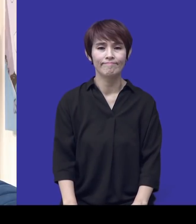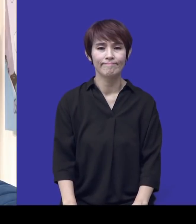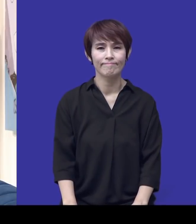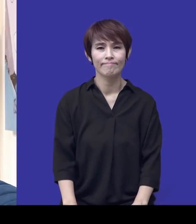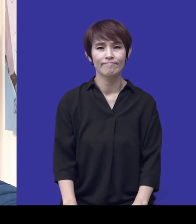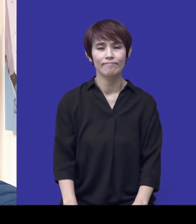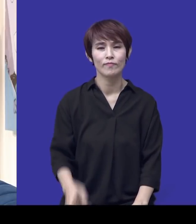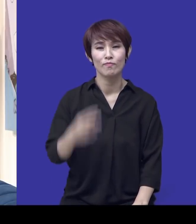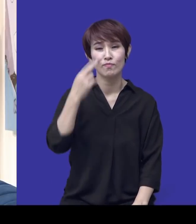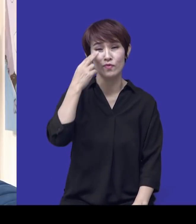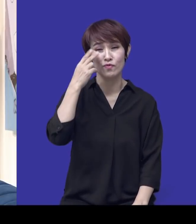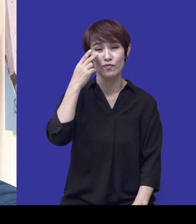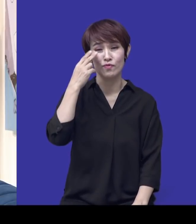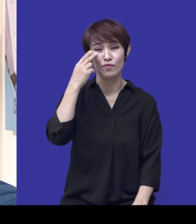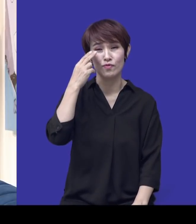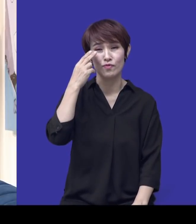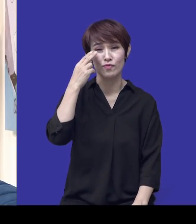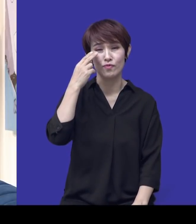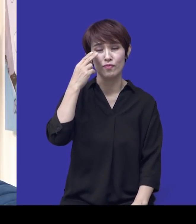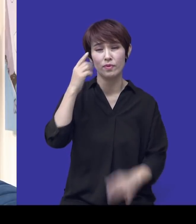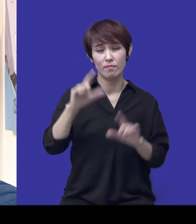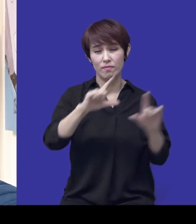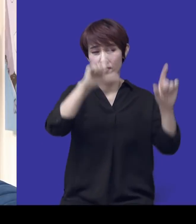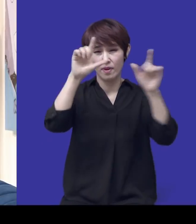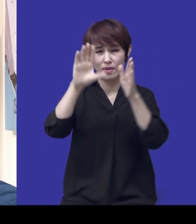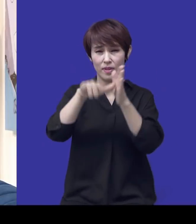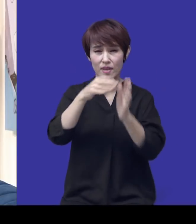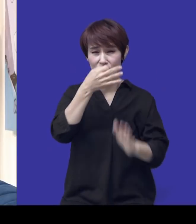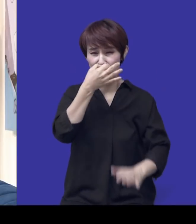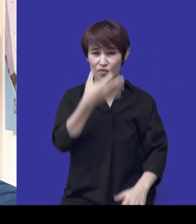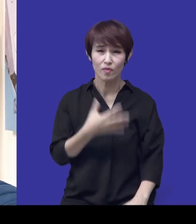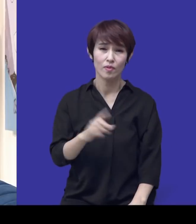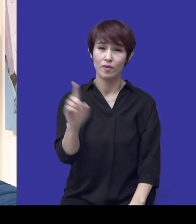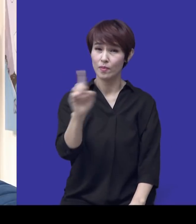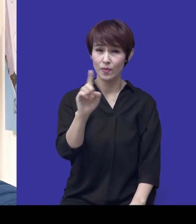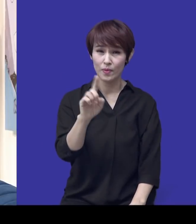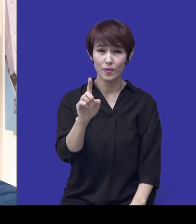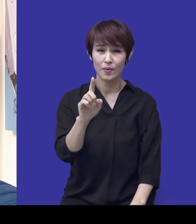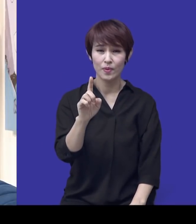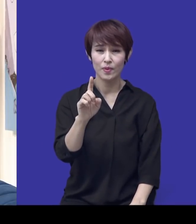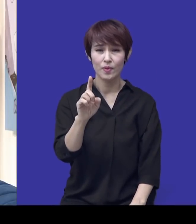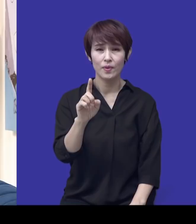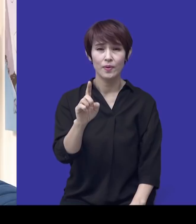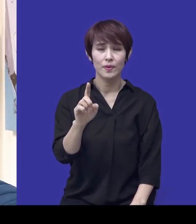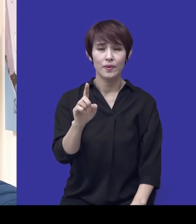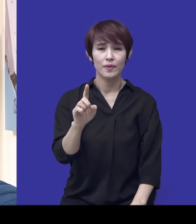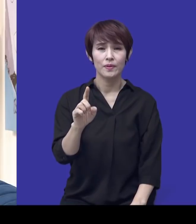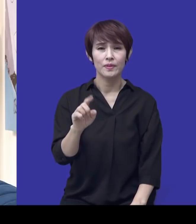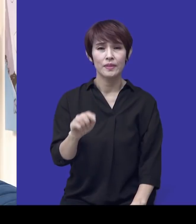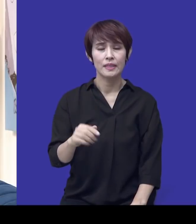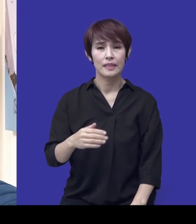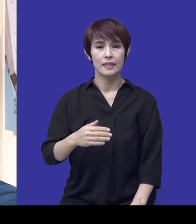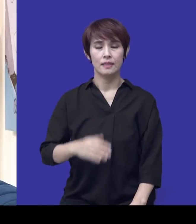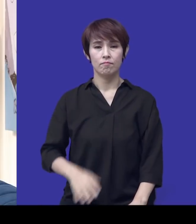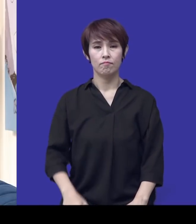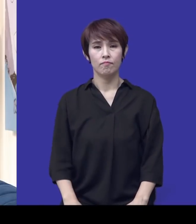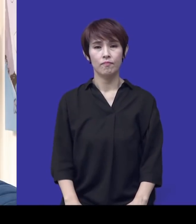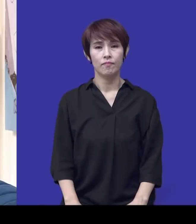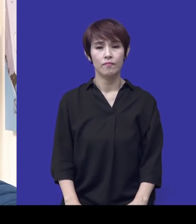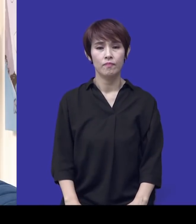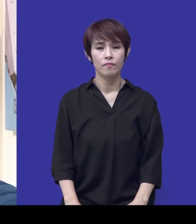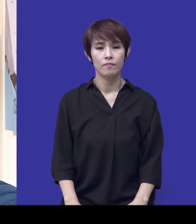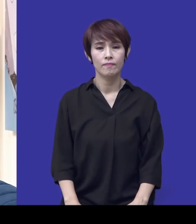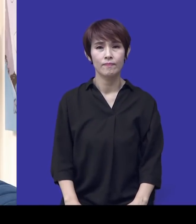미국 생활이 정말 너무 힘들었던 게 제가 이제는 제가 돈을 벌어서 사니까 한